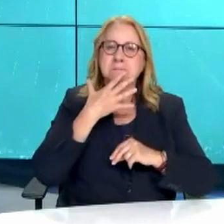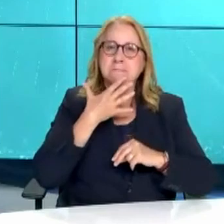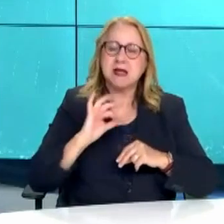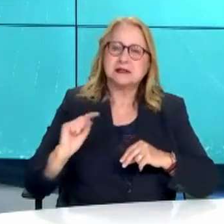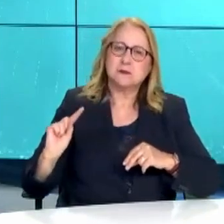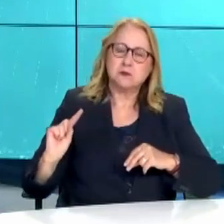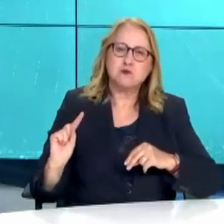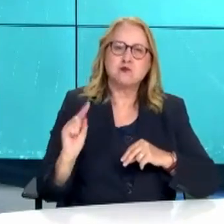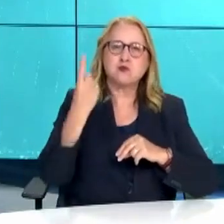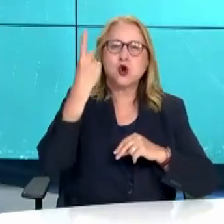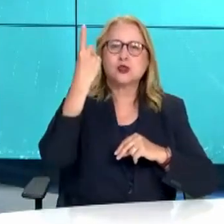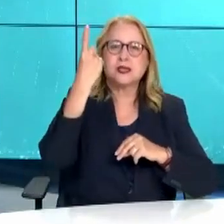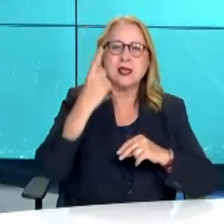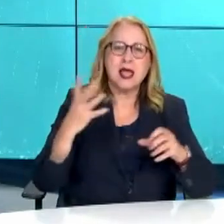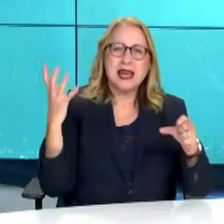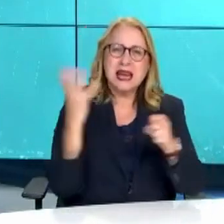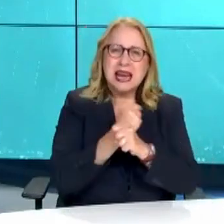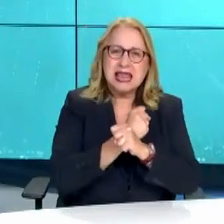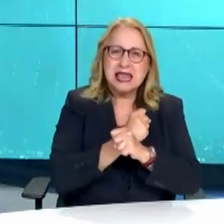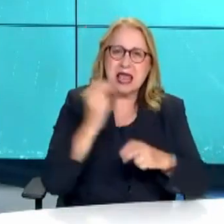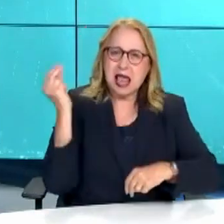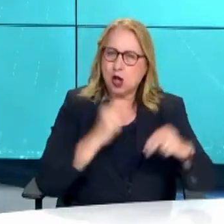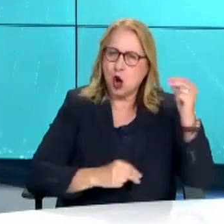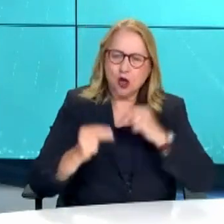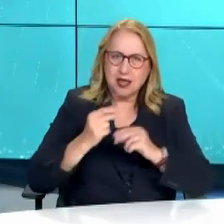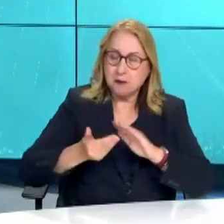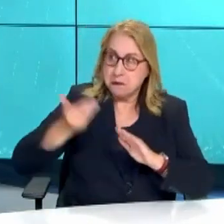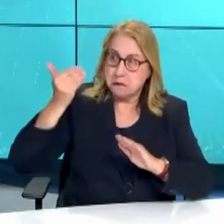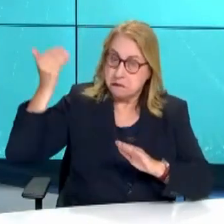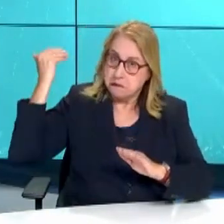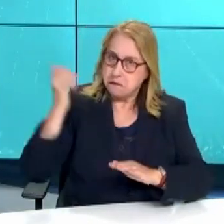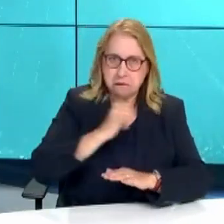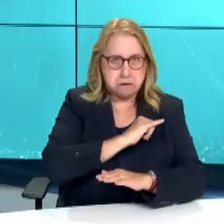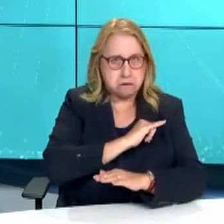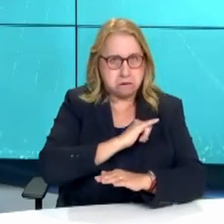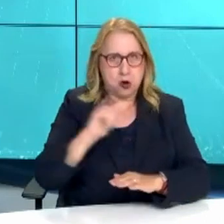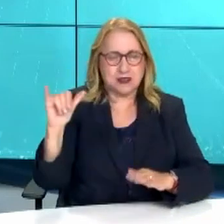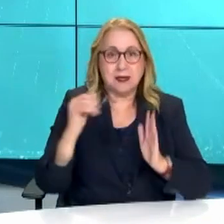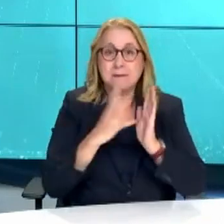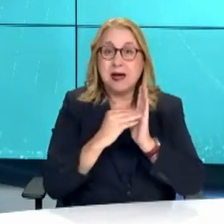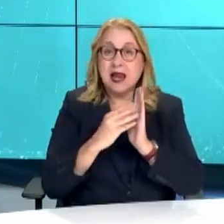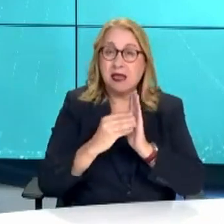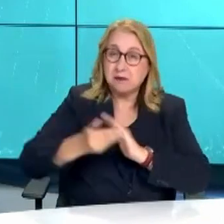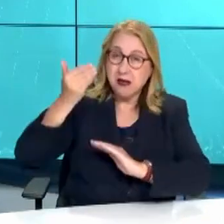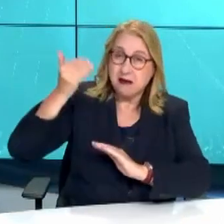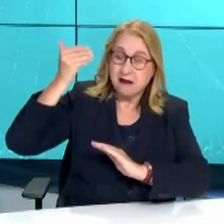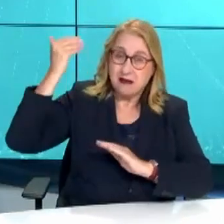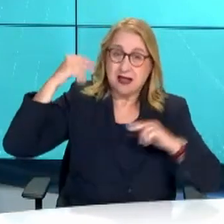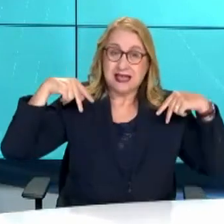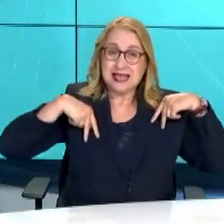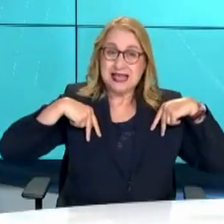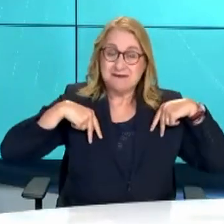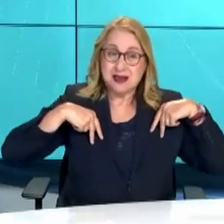προηγούμενο, γιατί πράγματι δεν υπάρχει άλλο παράδειγμα κυβέρνησης που να καταχθά